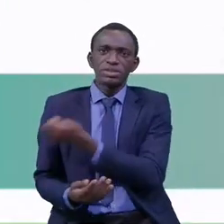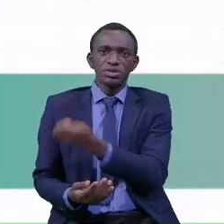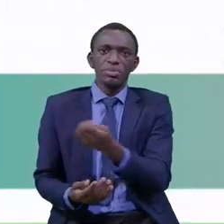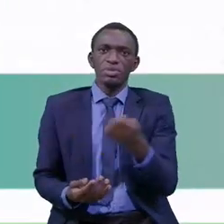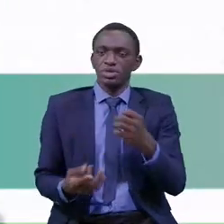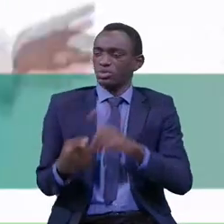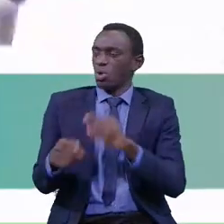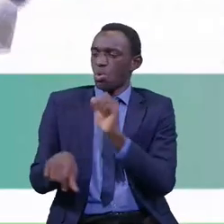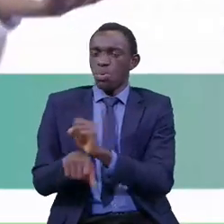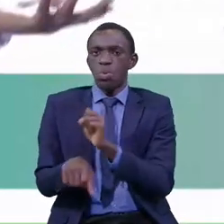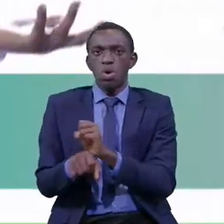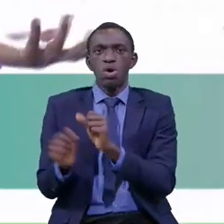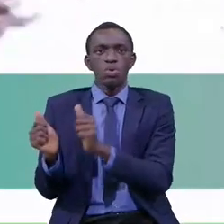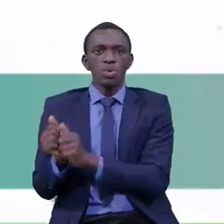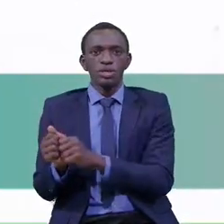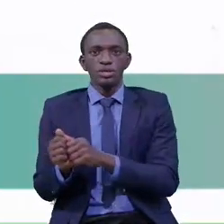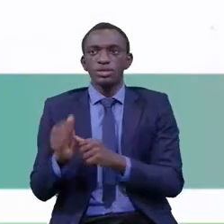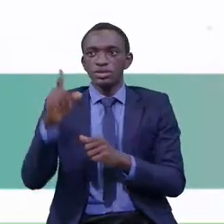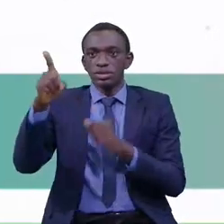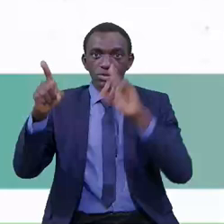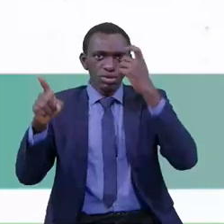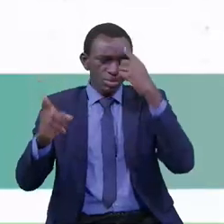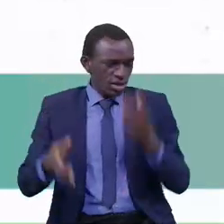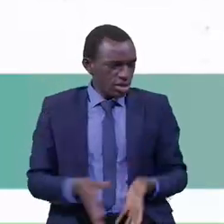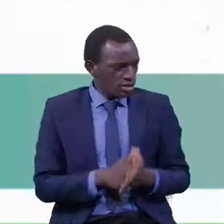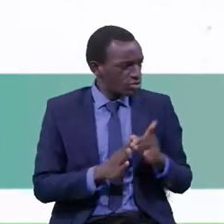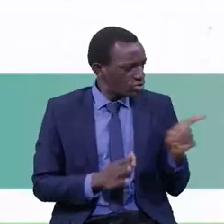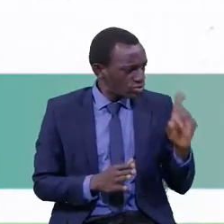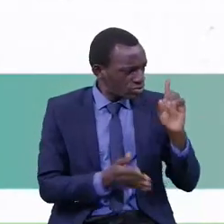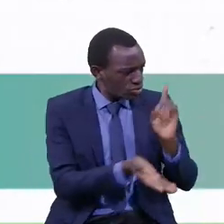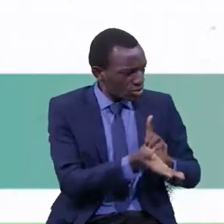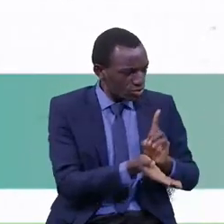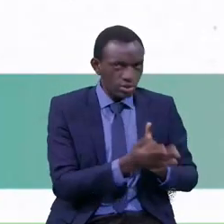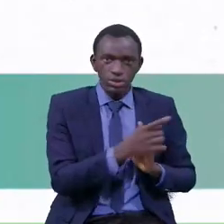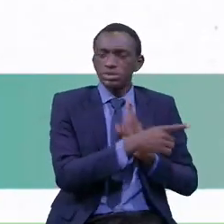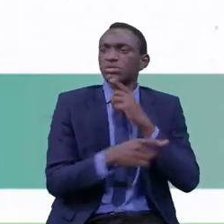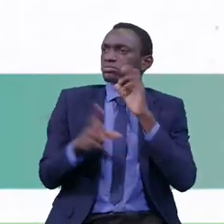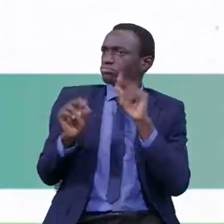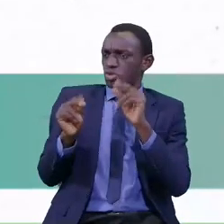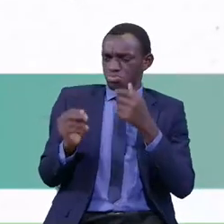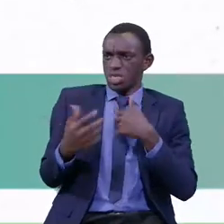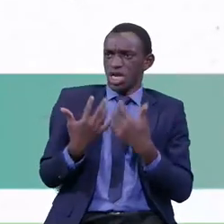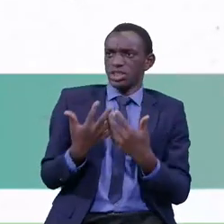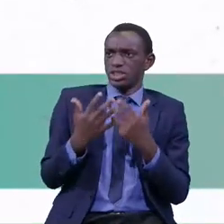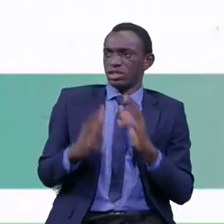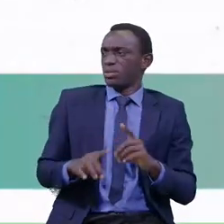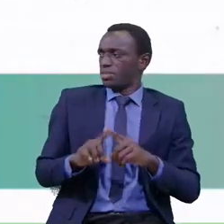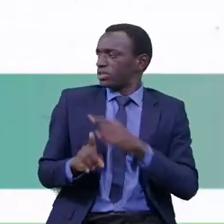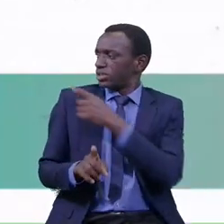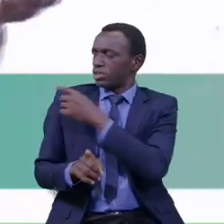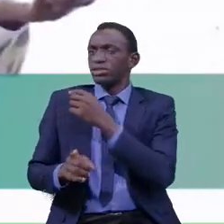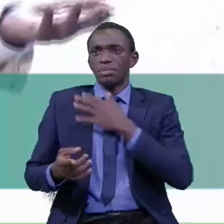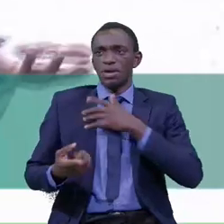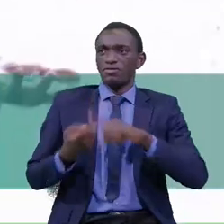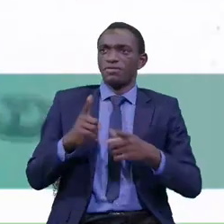Oui, est-ce que tu es un docteur? Non, moi je suis un ingénieur. Mais voilà, il est mon ami. En tant qu'ami, mais toi tu as un appel différent. Tu